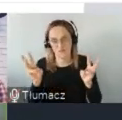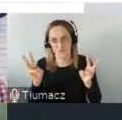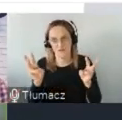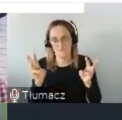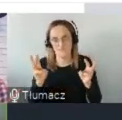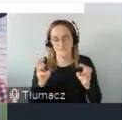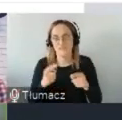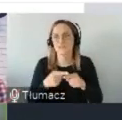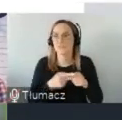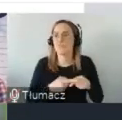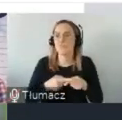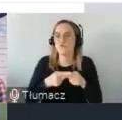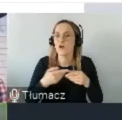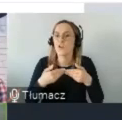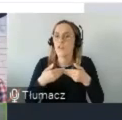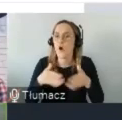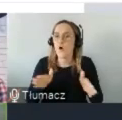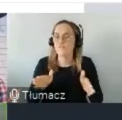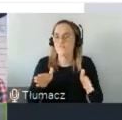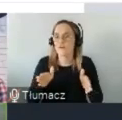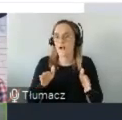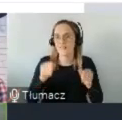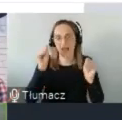Spółdzielni Otwartej Edukacji w Bibliotece.